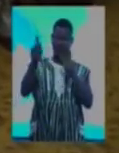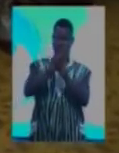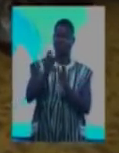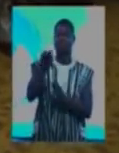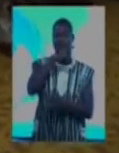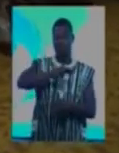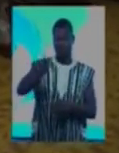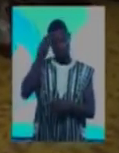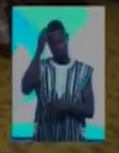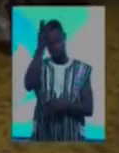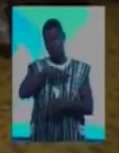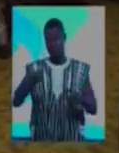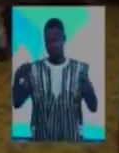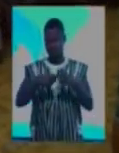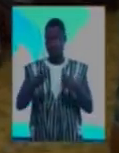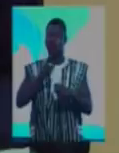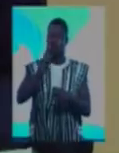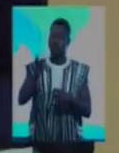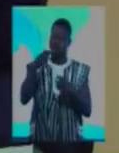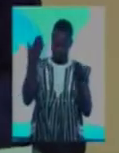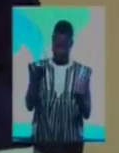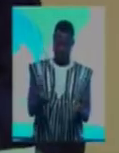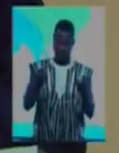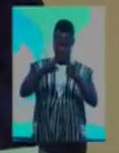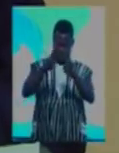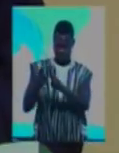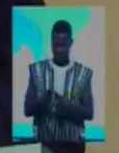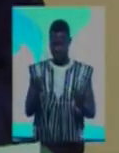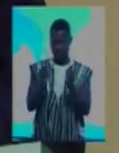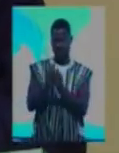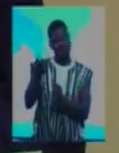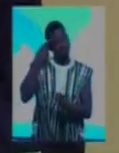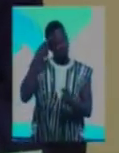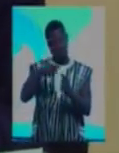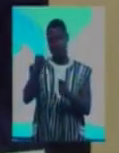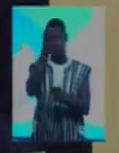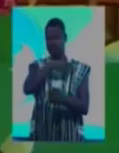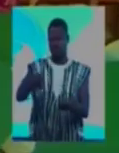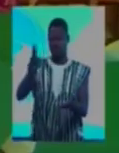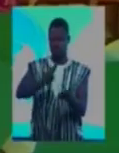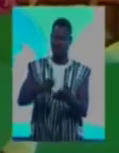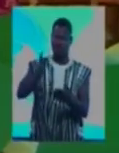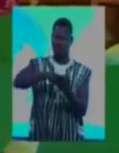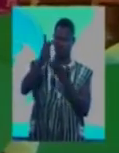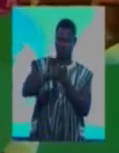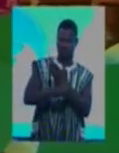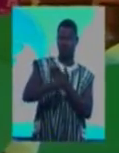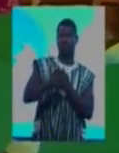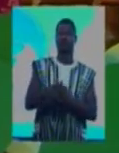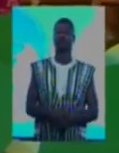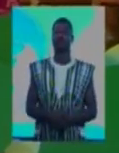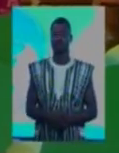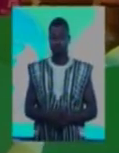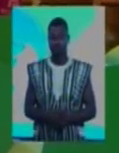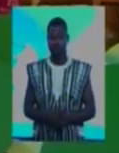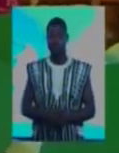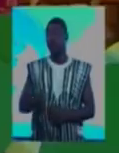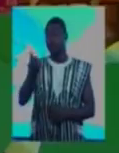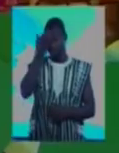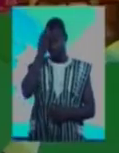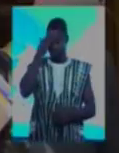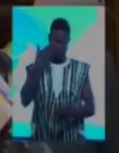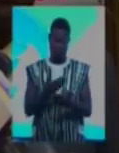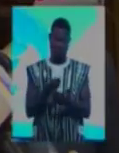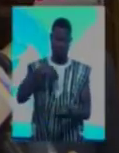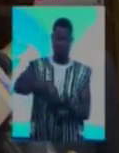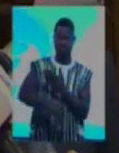ministres de l'énergie de l'UEMOA sont alors réunis avec pour objectif de valider ces projets de directive. Tenez-vous bien que